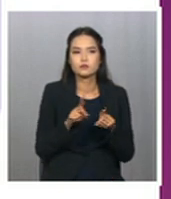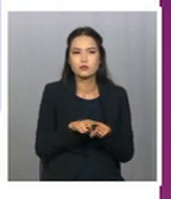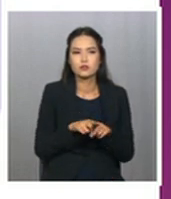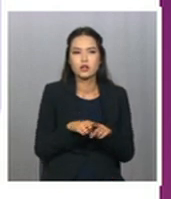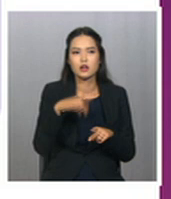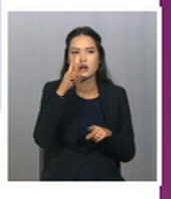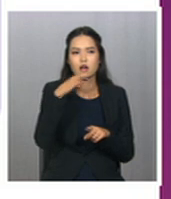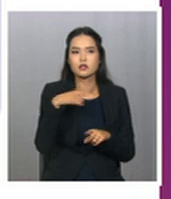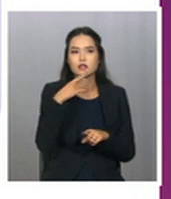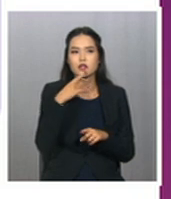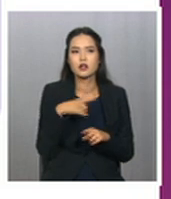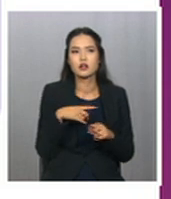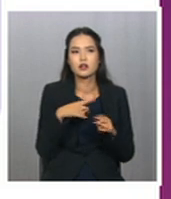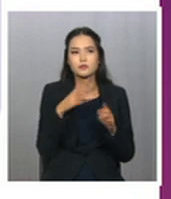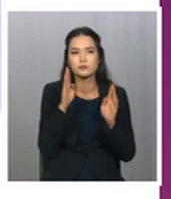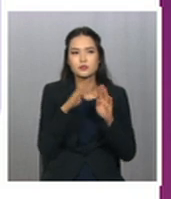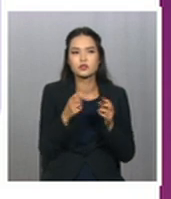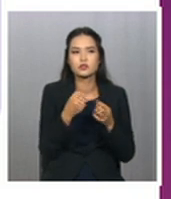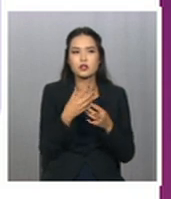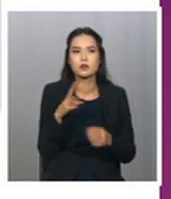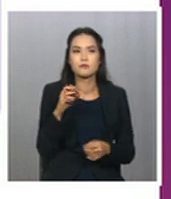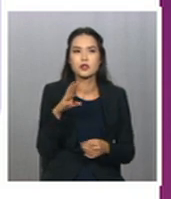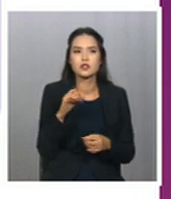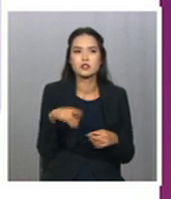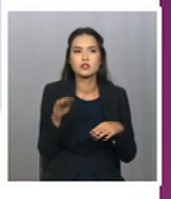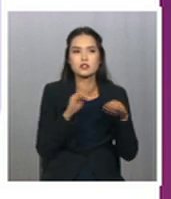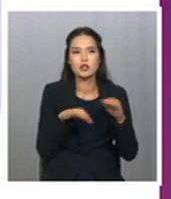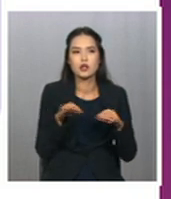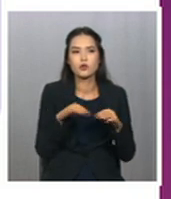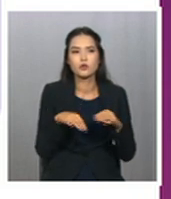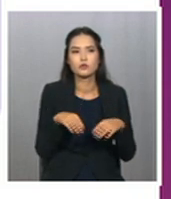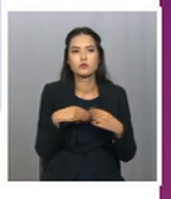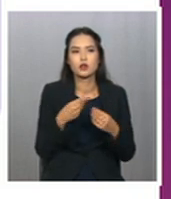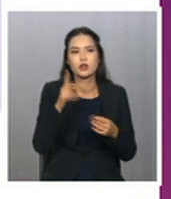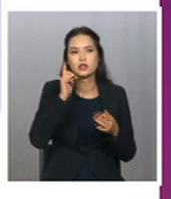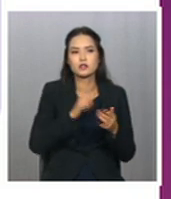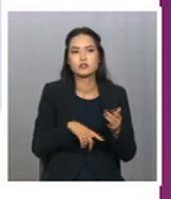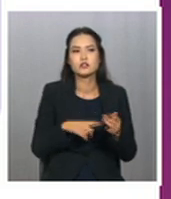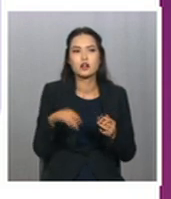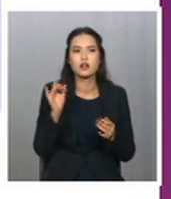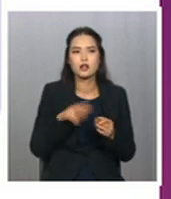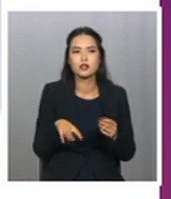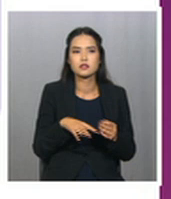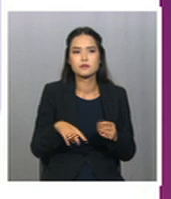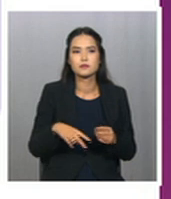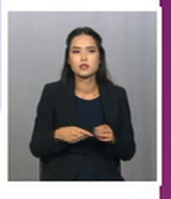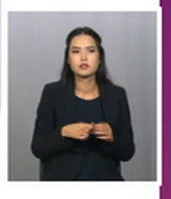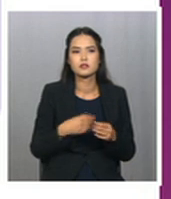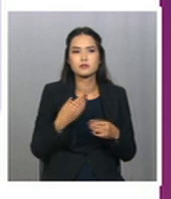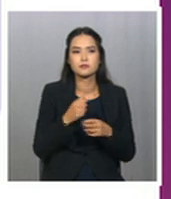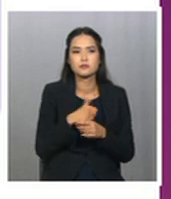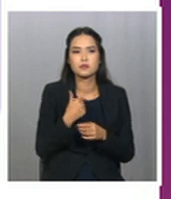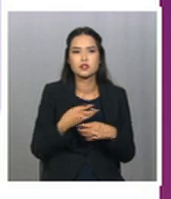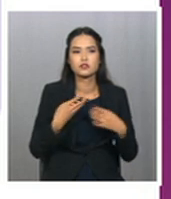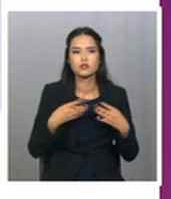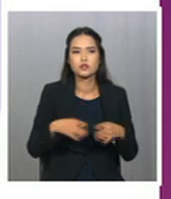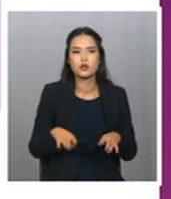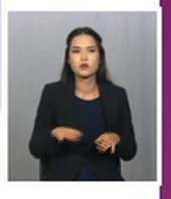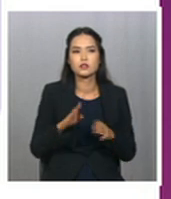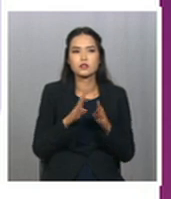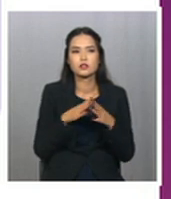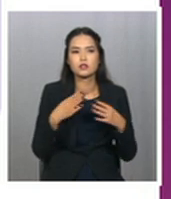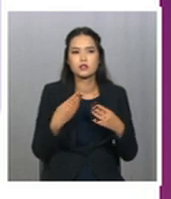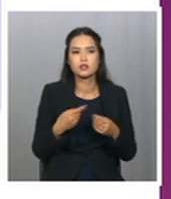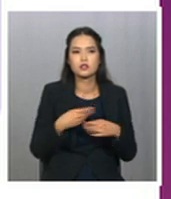қазақтар мешіттер мен медреселер салуына еркіндік берілуін, діни әдебиеттер басып шығару үшін баспаханалар ашылуына